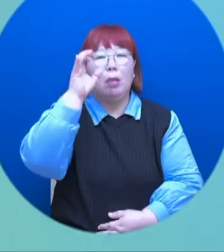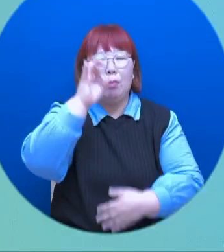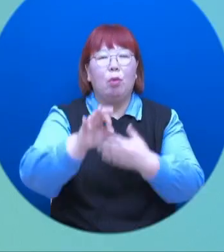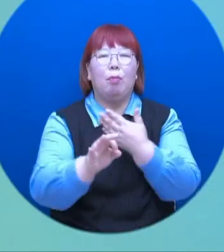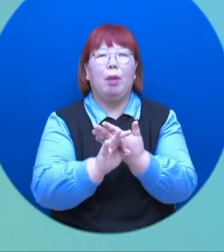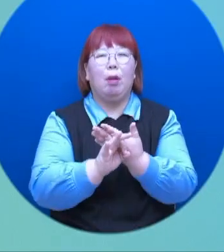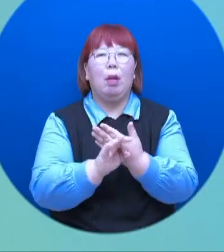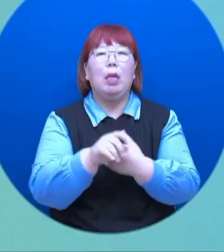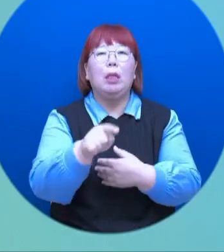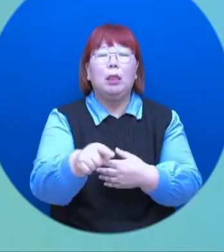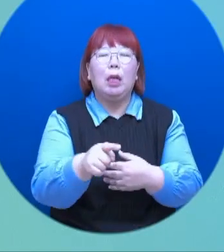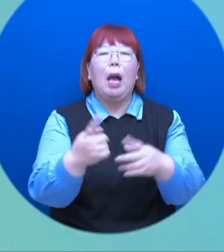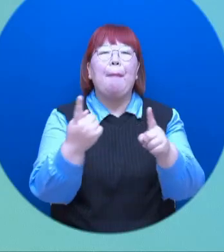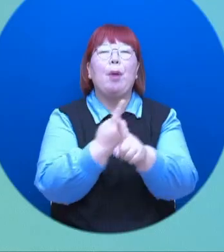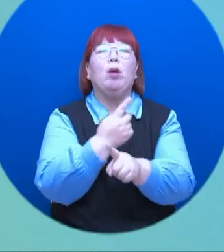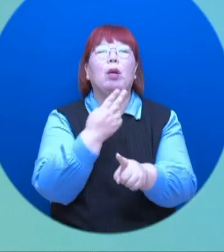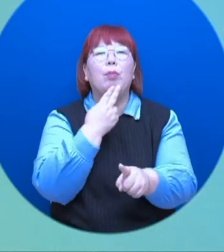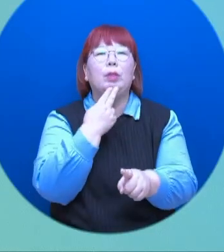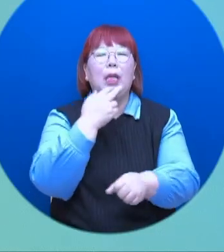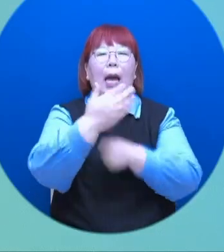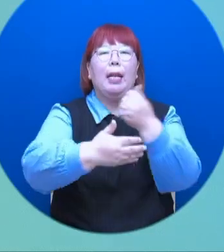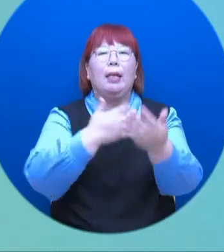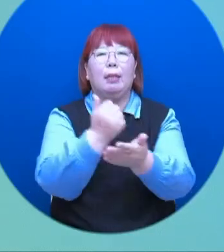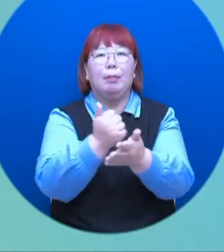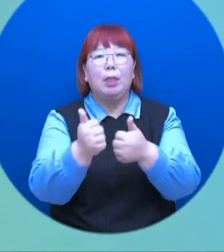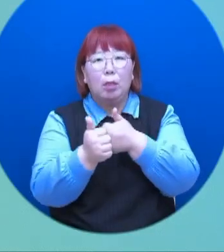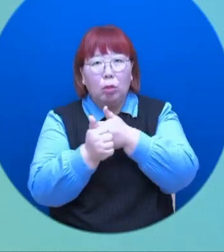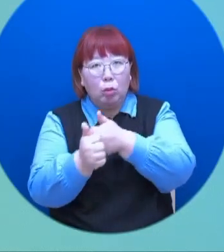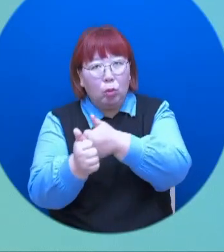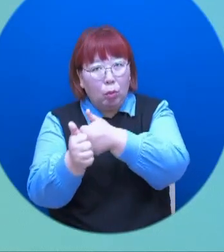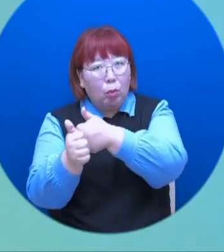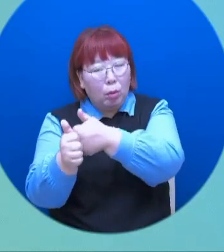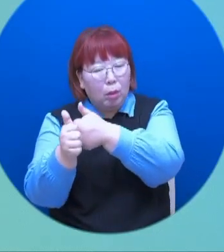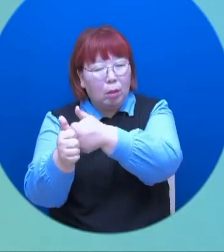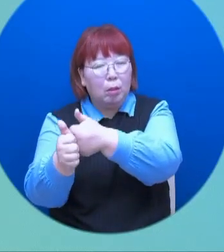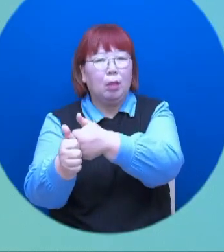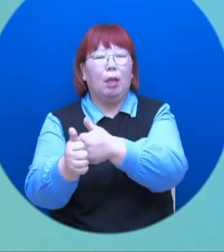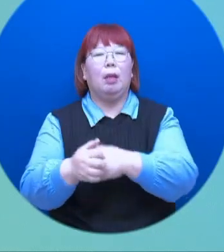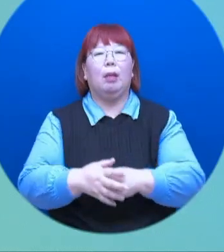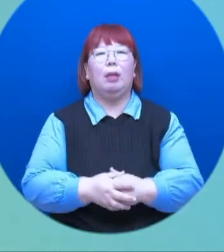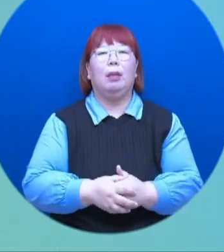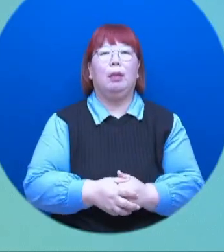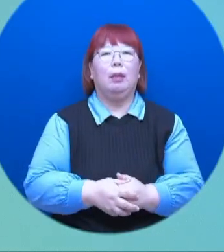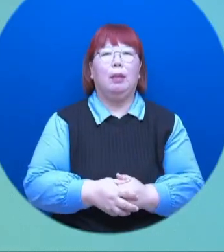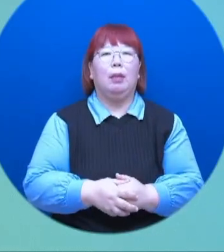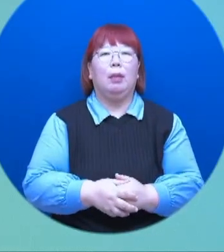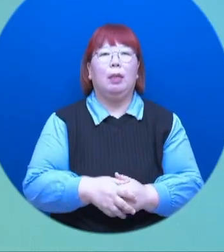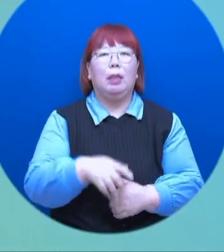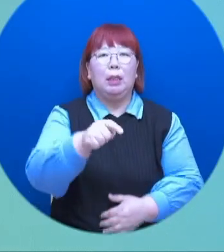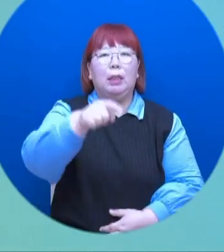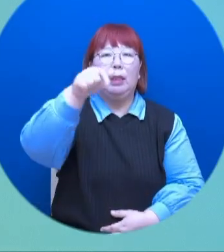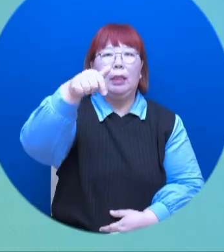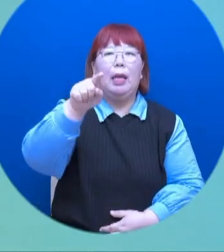그가 변함없이 하나님을 쫓는데 쫓는 내용이 무엇이냐? 그 가나안